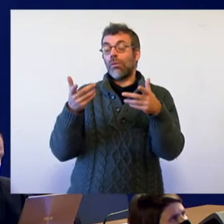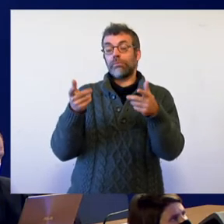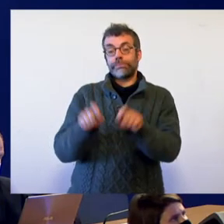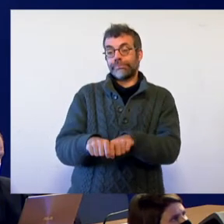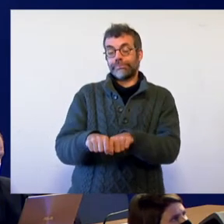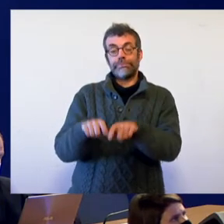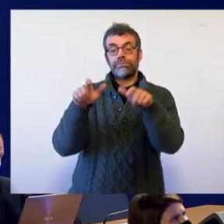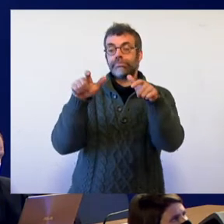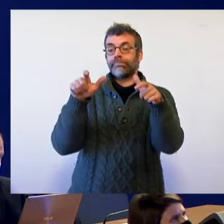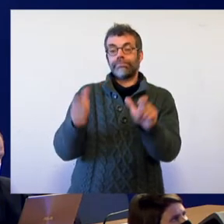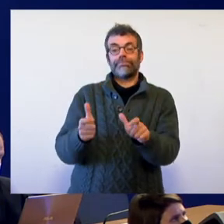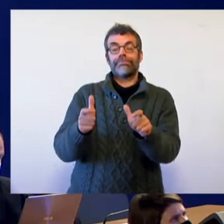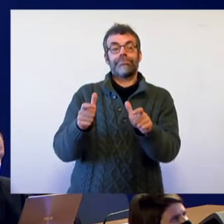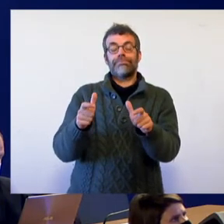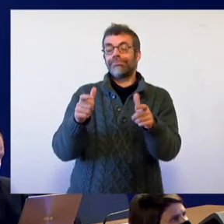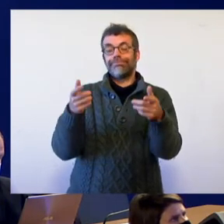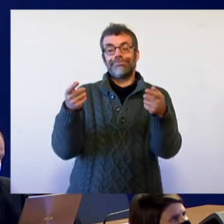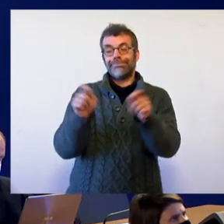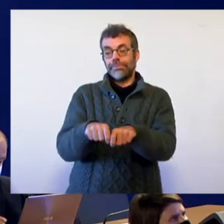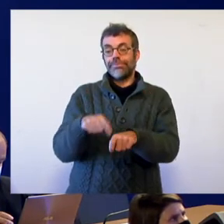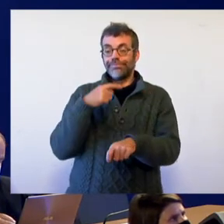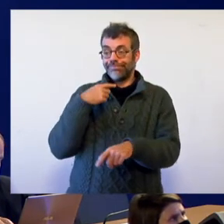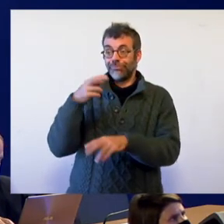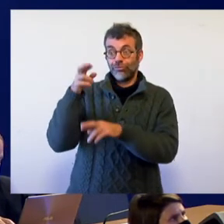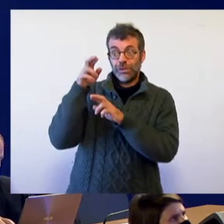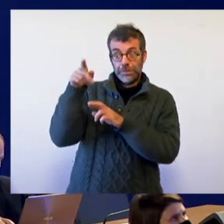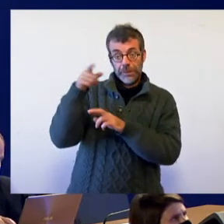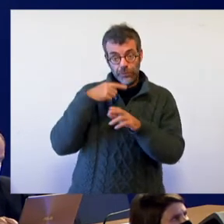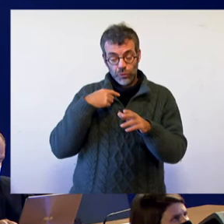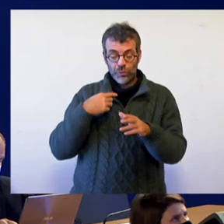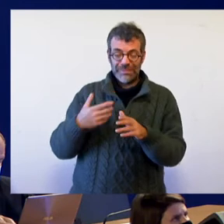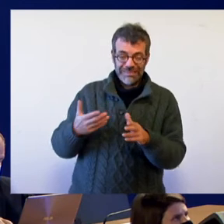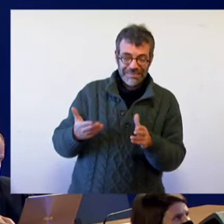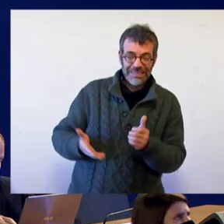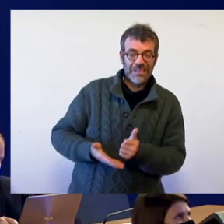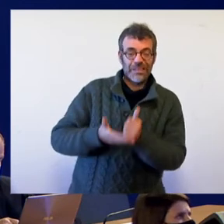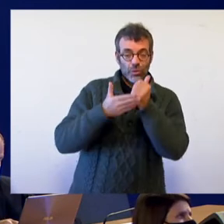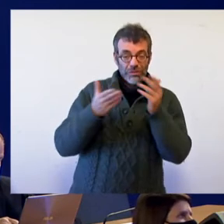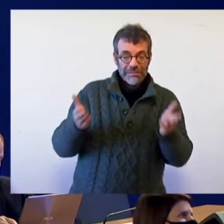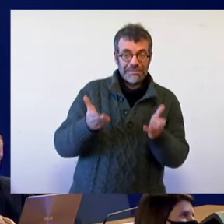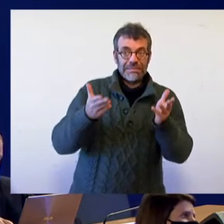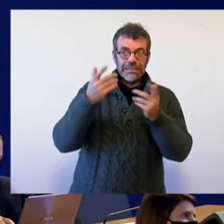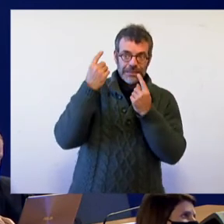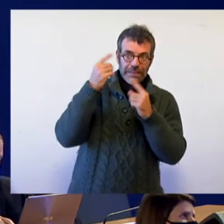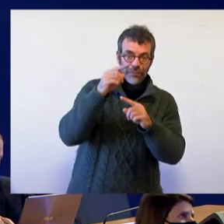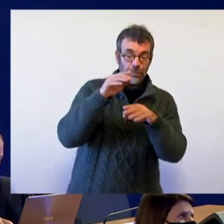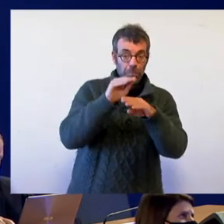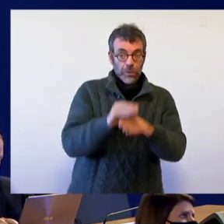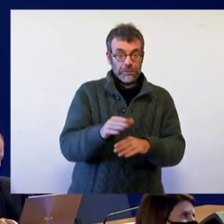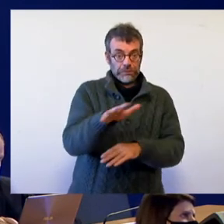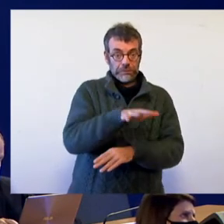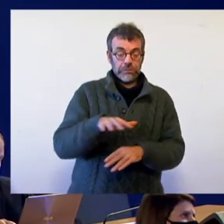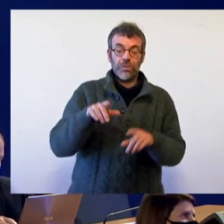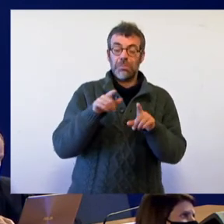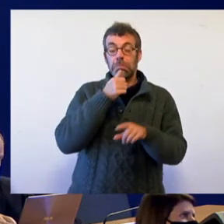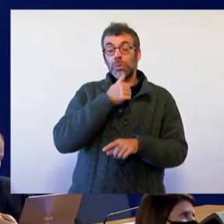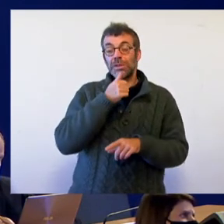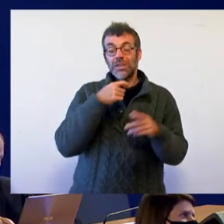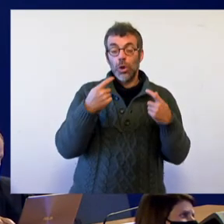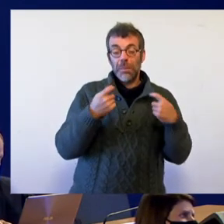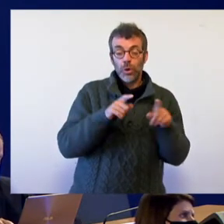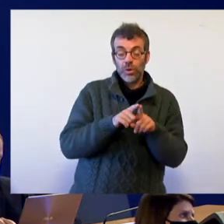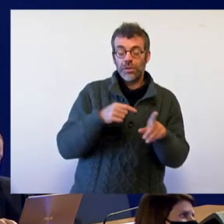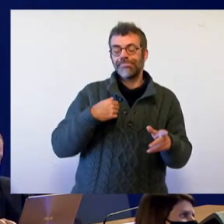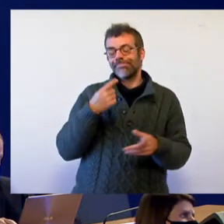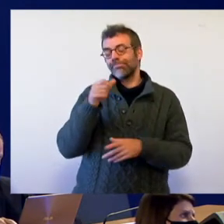que vous puissiez défendre ces gens-là. Les commerçants, les petits commerçants aussi. Bon, l'objet, moi, de mon